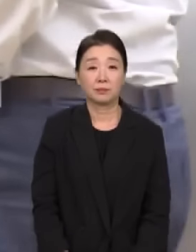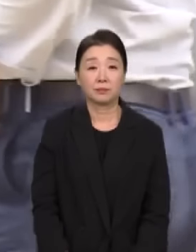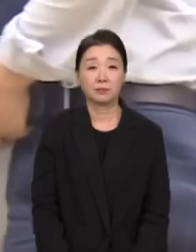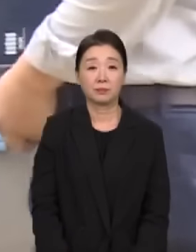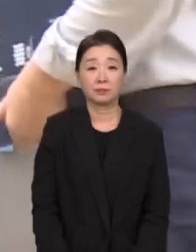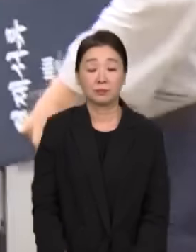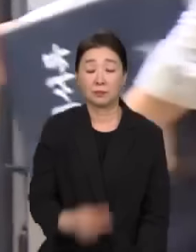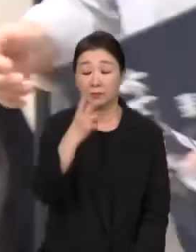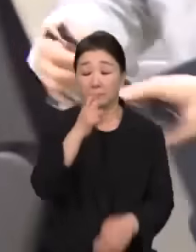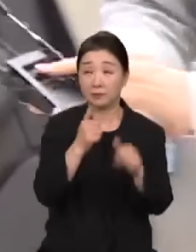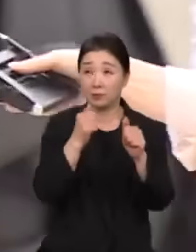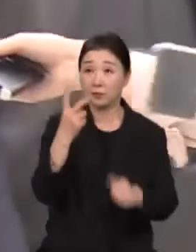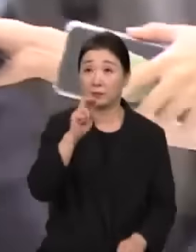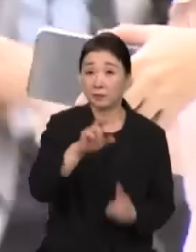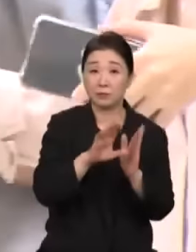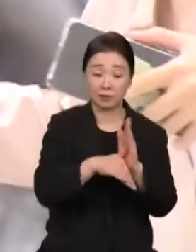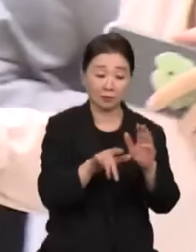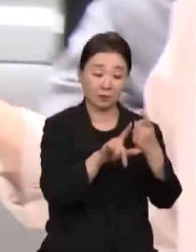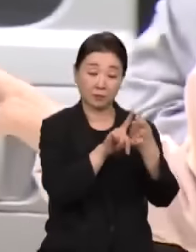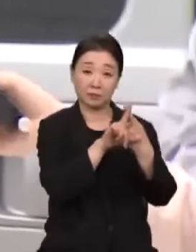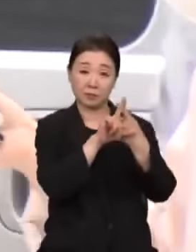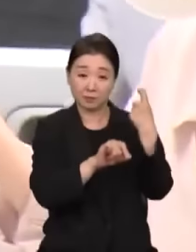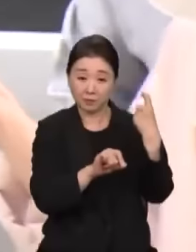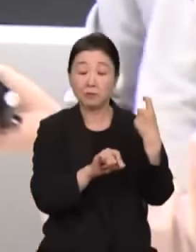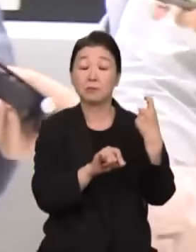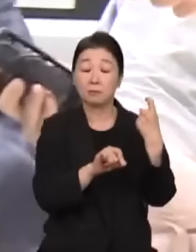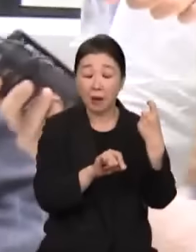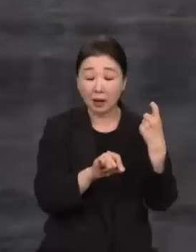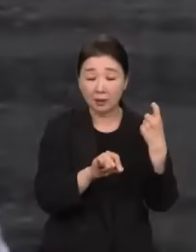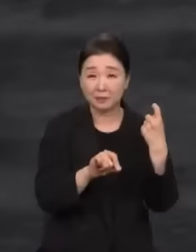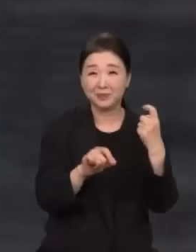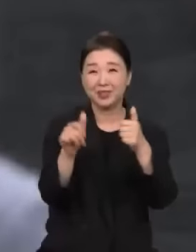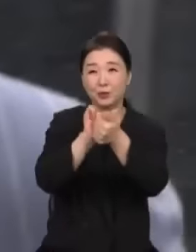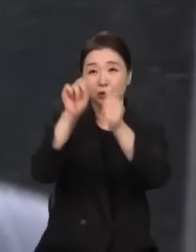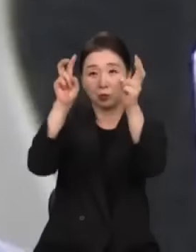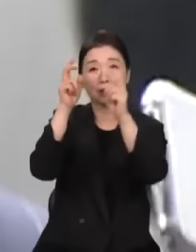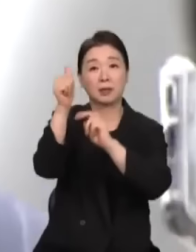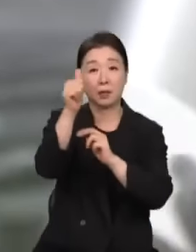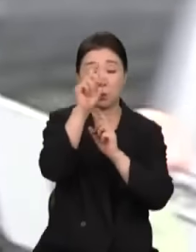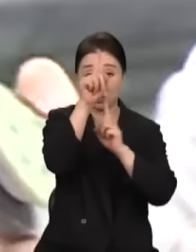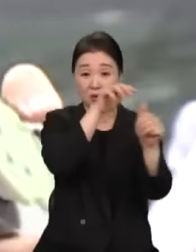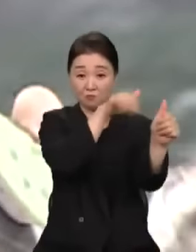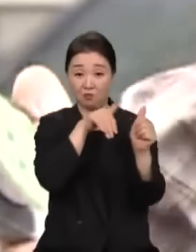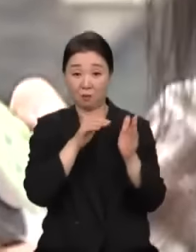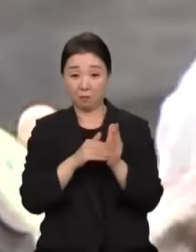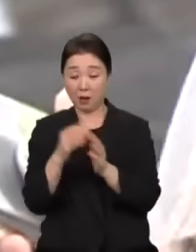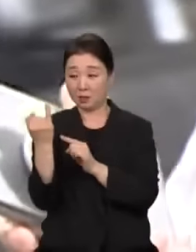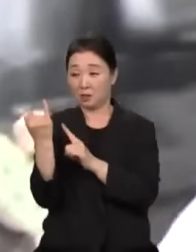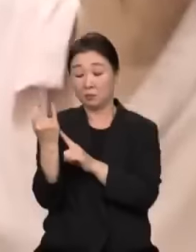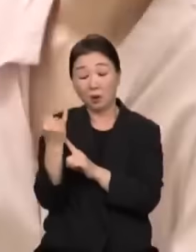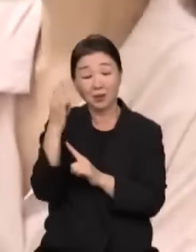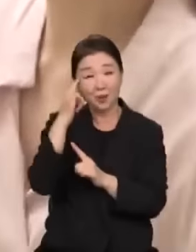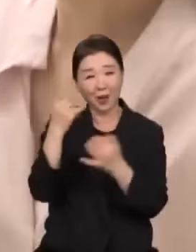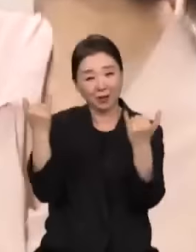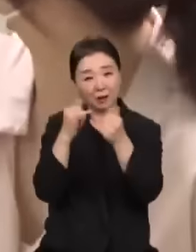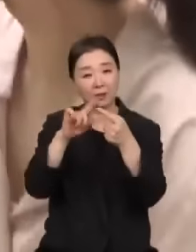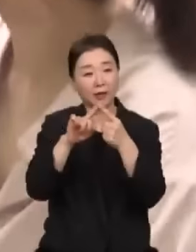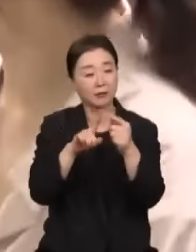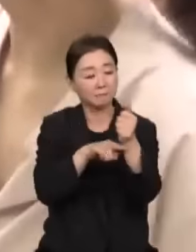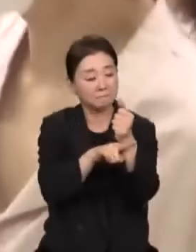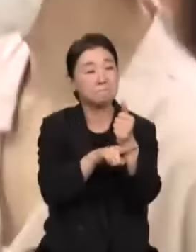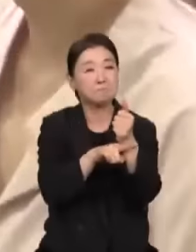검찰은 2021년 11월 블랙 인베스트 전 대표인 이종호 씨를 불러 김건희 여사와의 연락에 대해